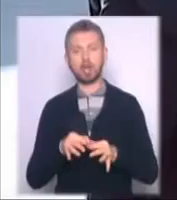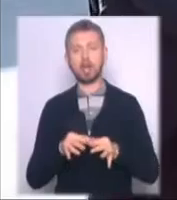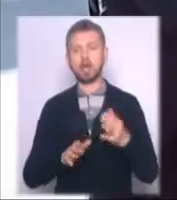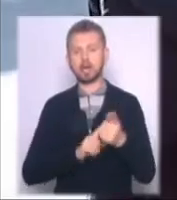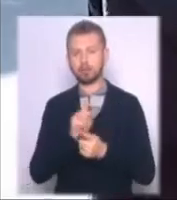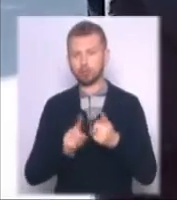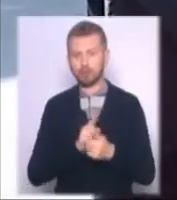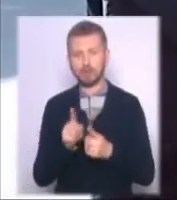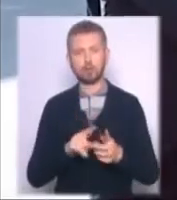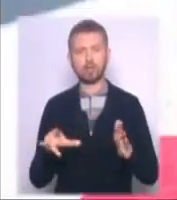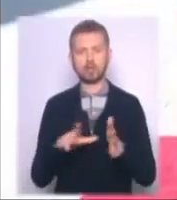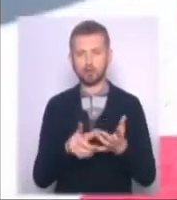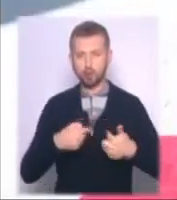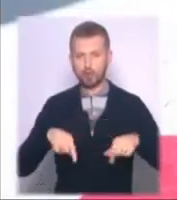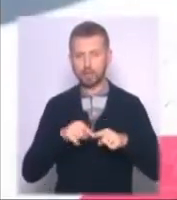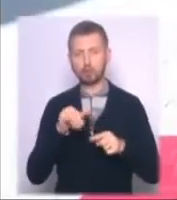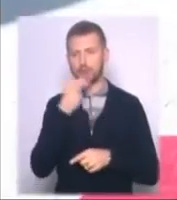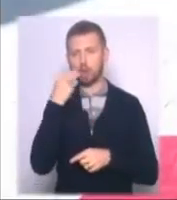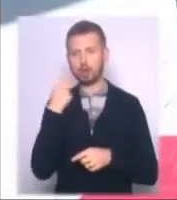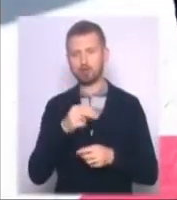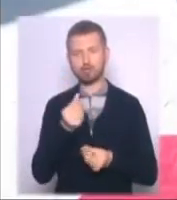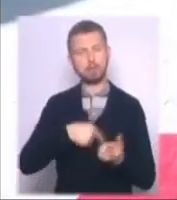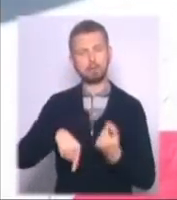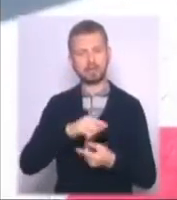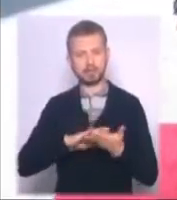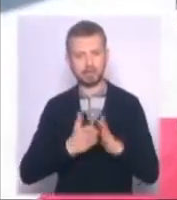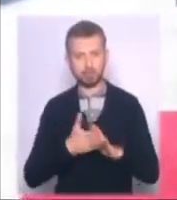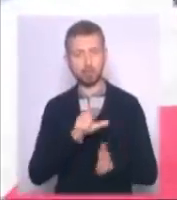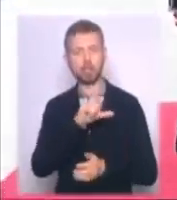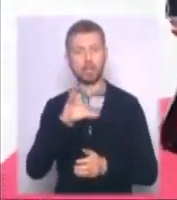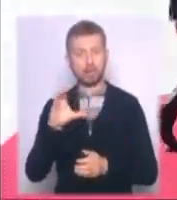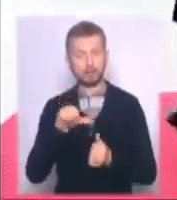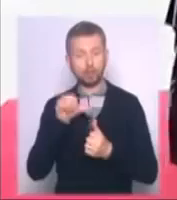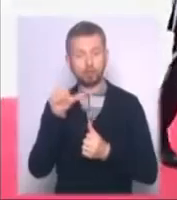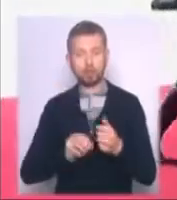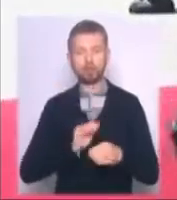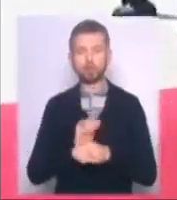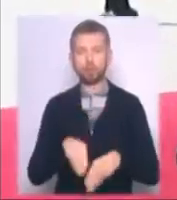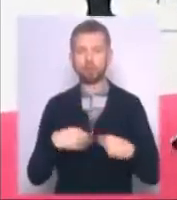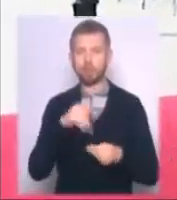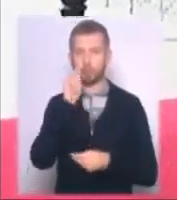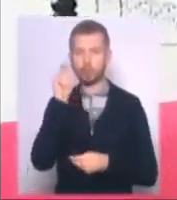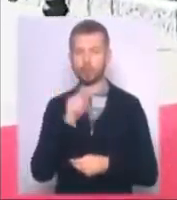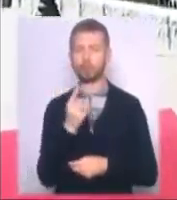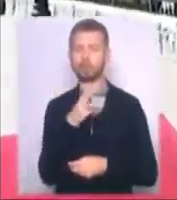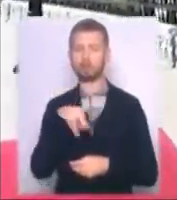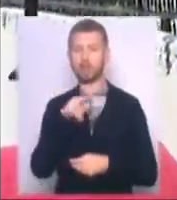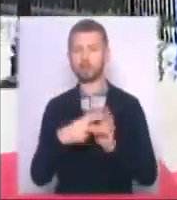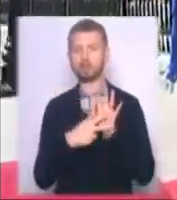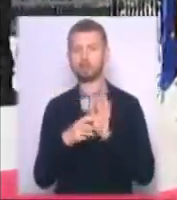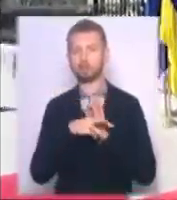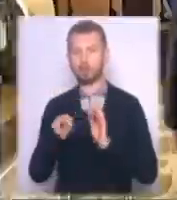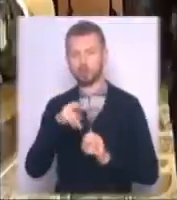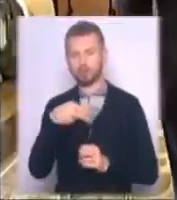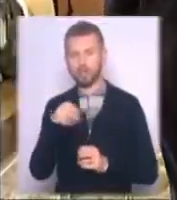реструктуризації енергетичного сектору та покращення бізнес-клімату. ЄС, зокрема, додатково надасть Україні 1 800 000 000 євро